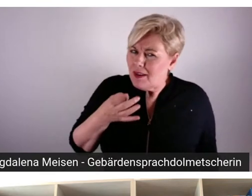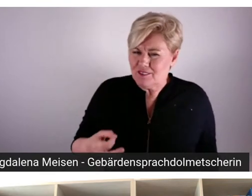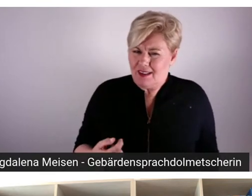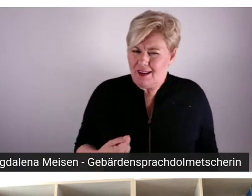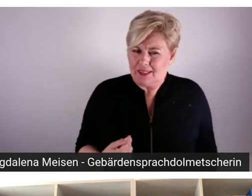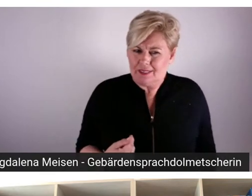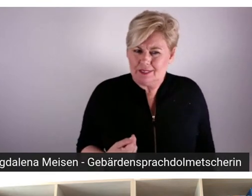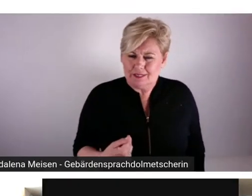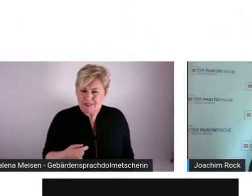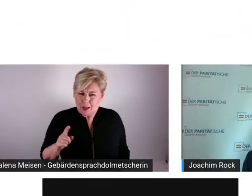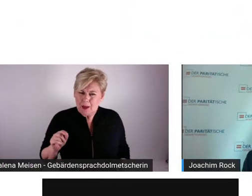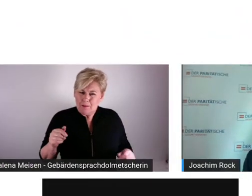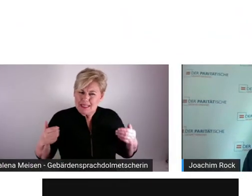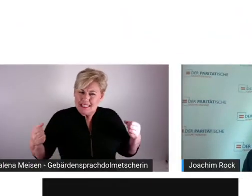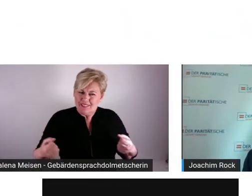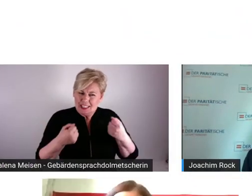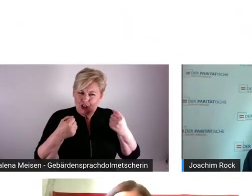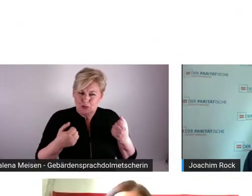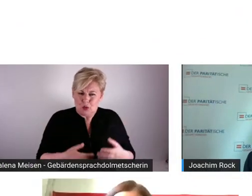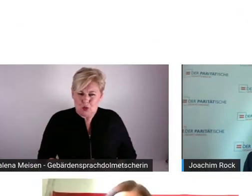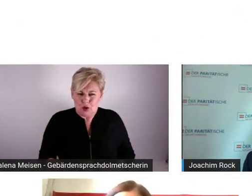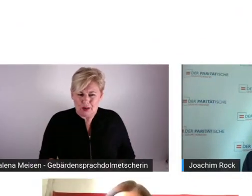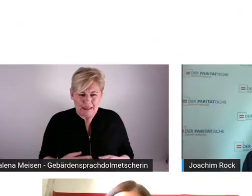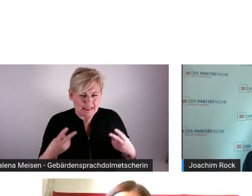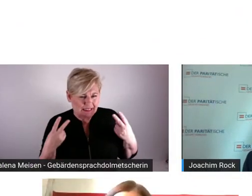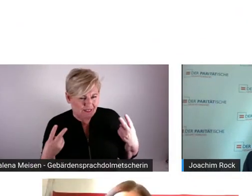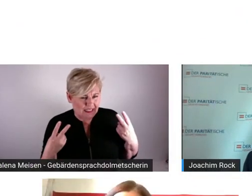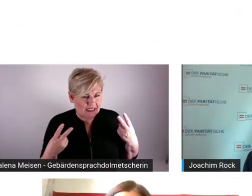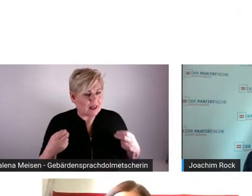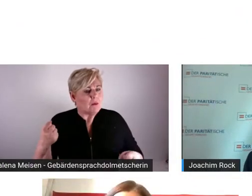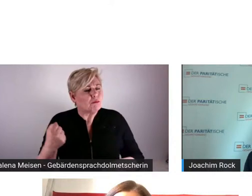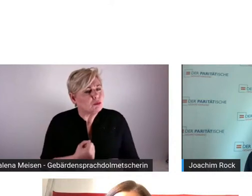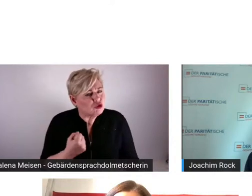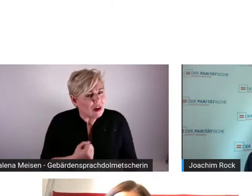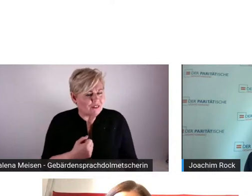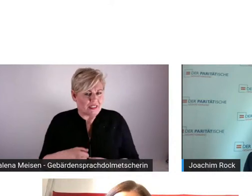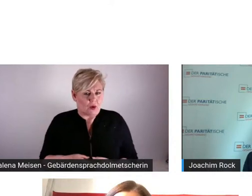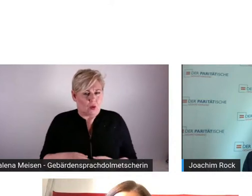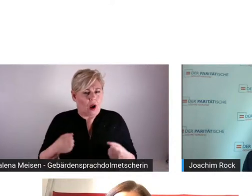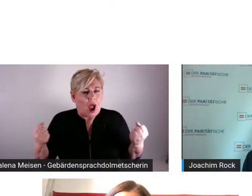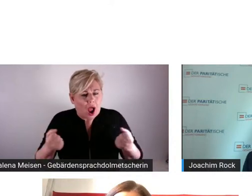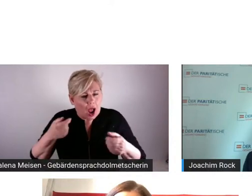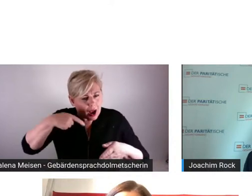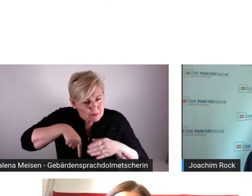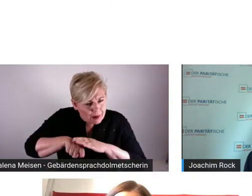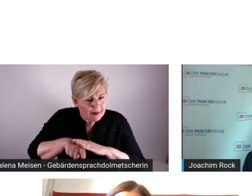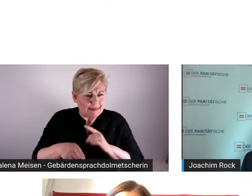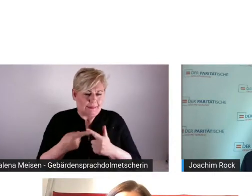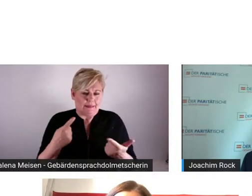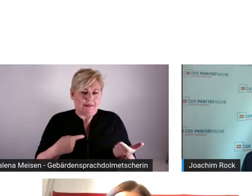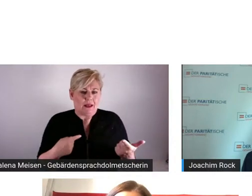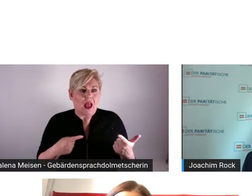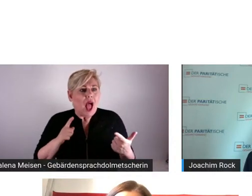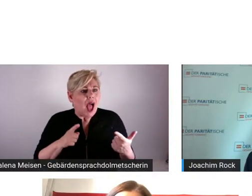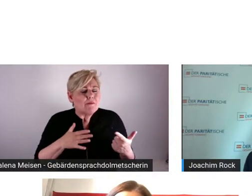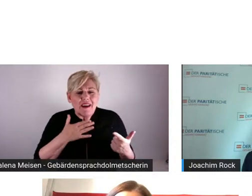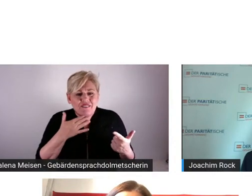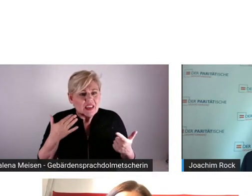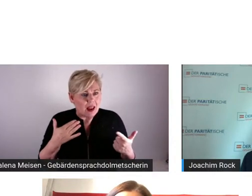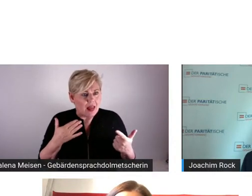ein Widerspruch? Sie sagen, es ist ganz wichtig, in Beschäftigung zu kommen, es ist ganz wichtig, in Arbeit zu kommen. Aber viele